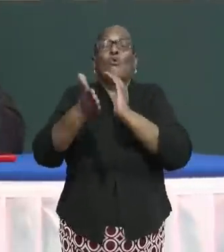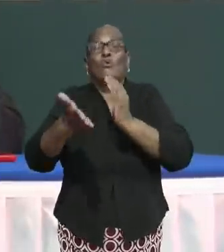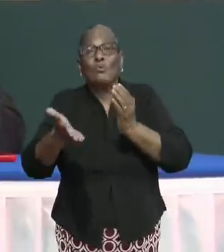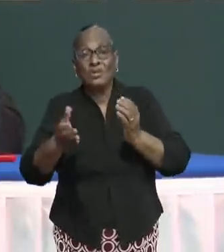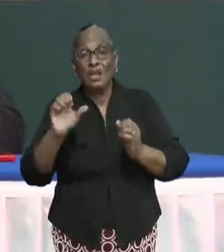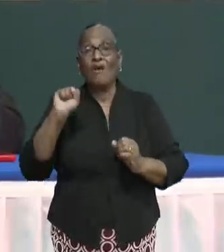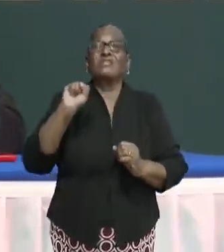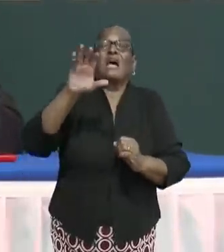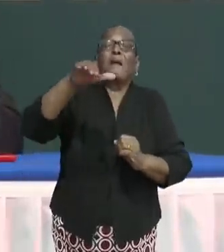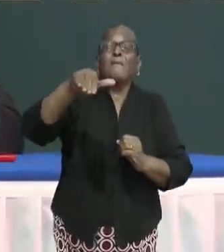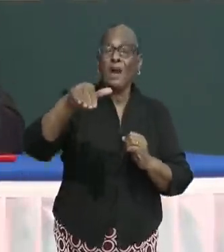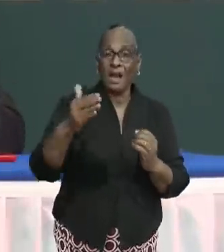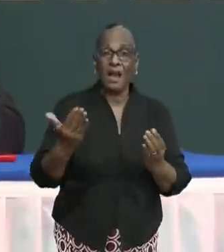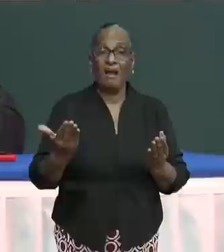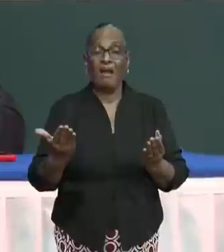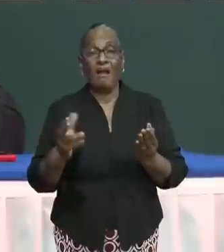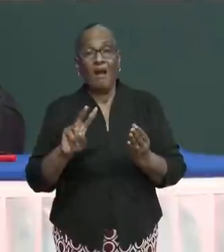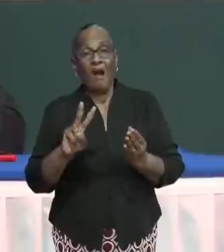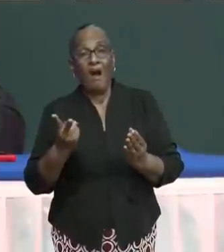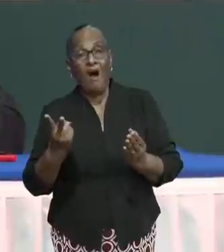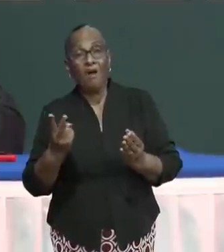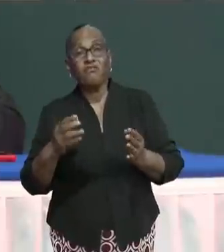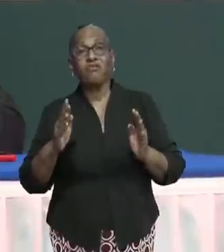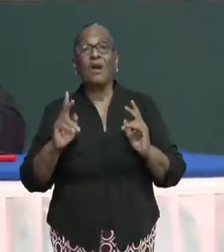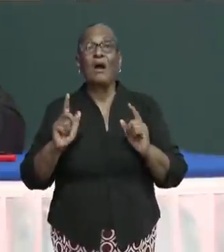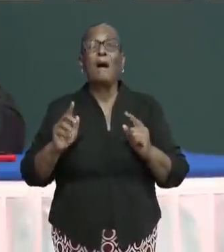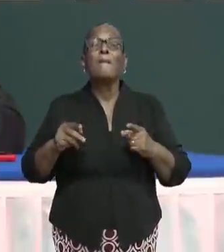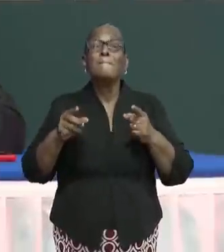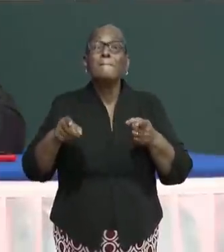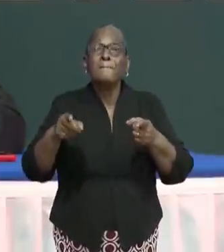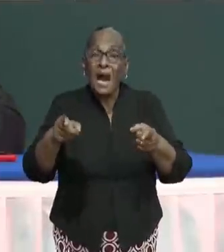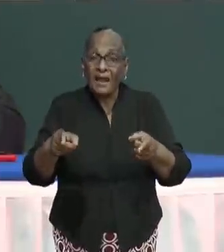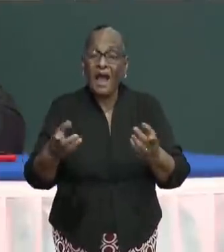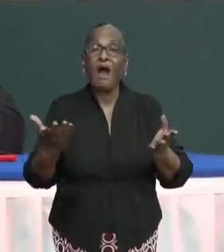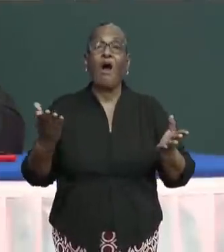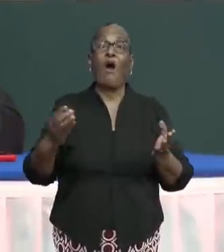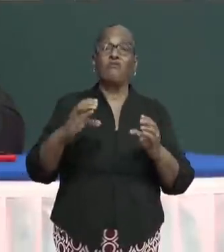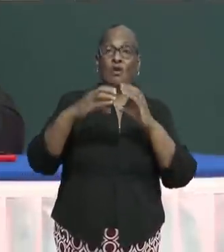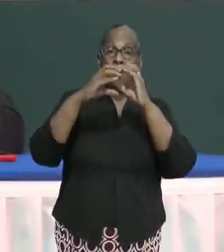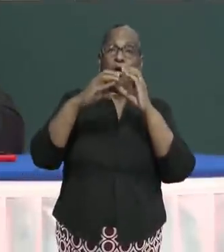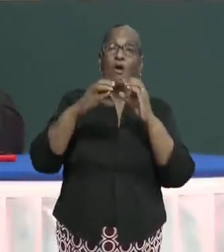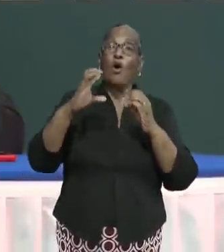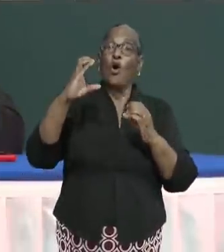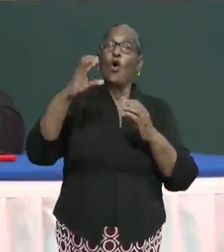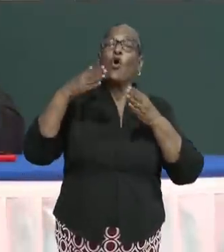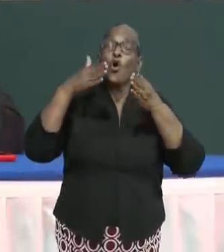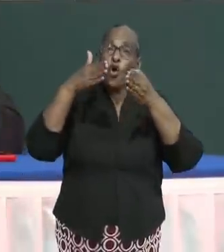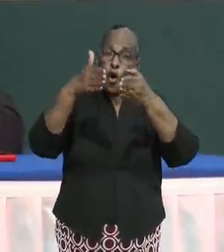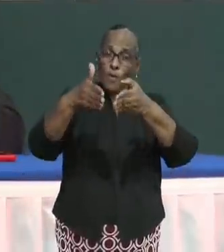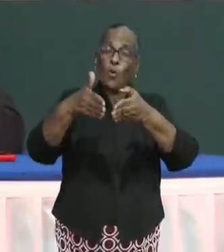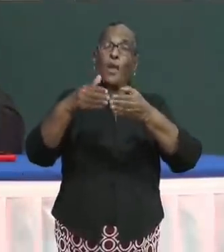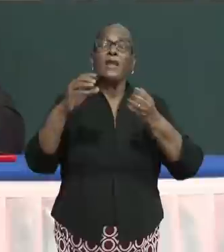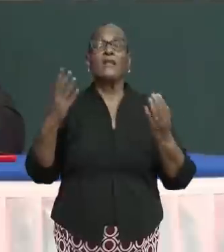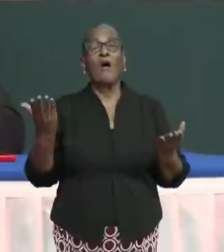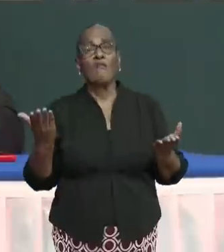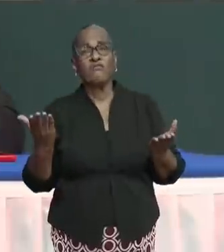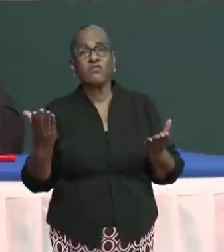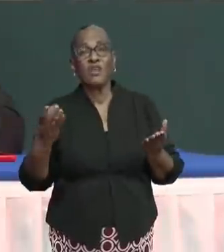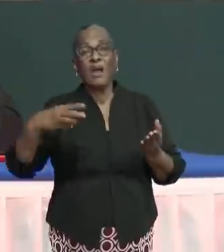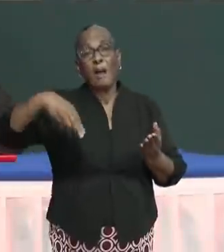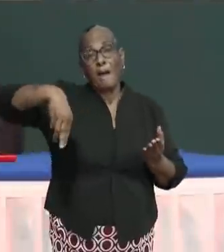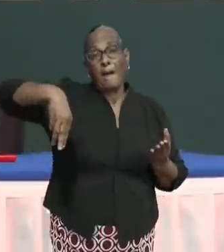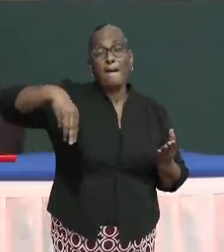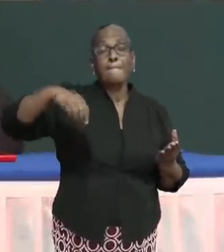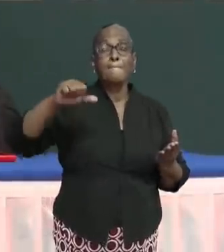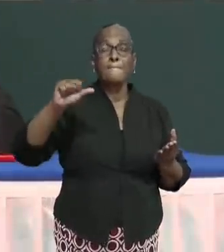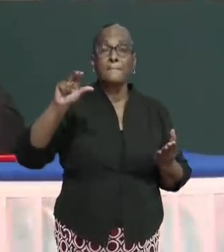van Saramaka, van Parra. Noe zoon komen wein, noe zoon maar wein. Alle de preis